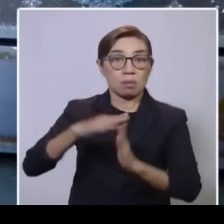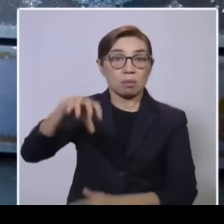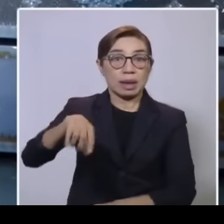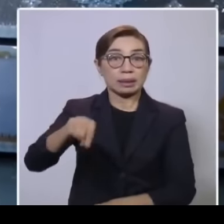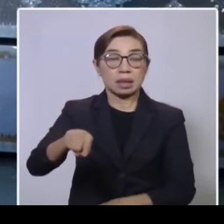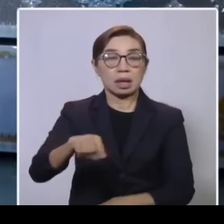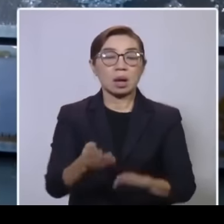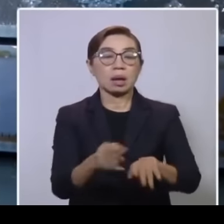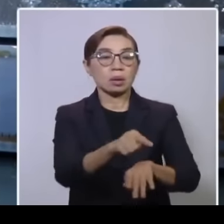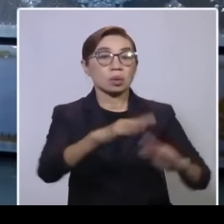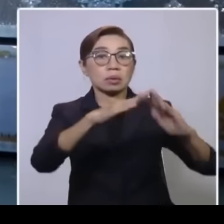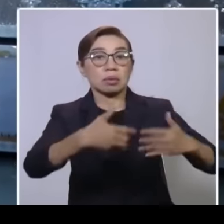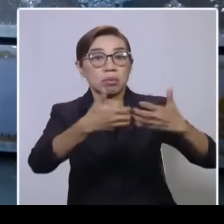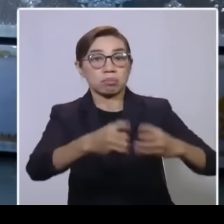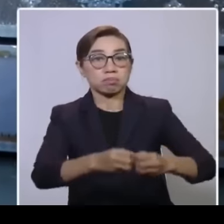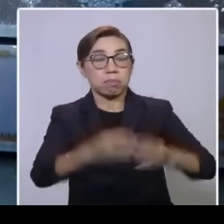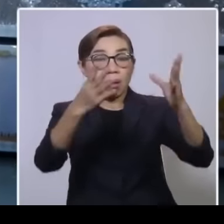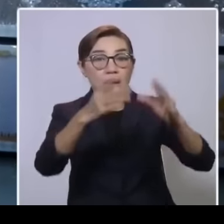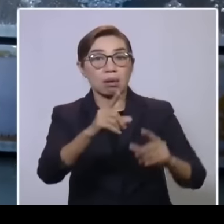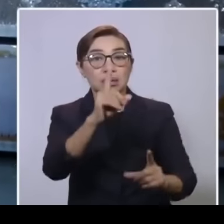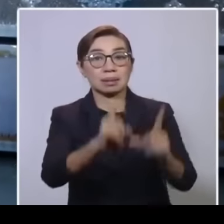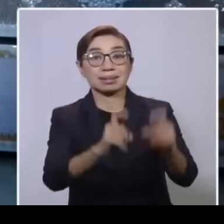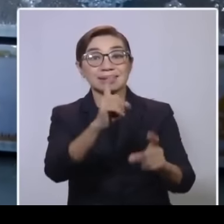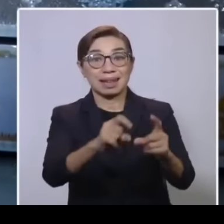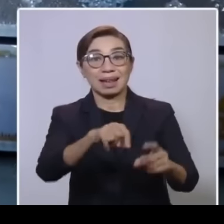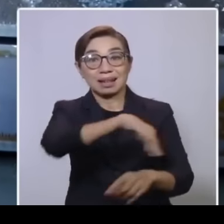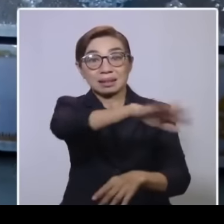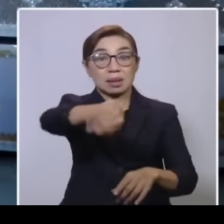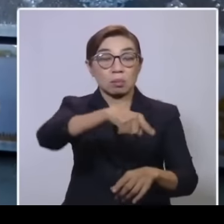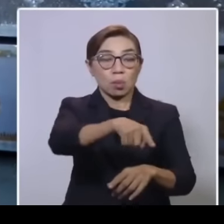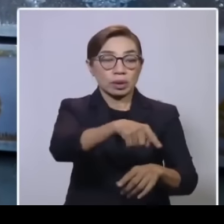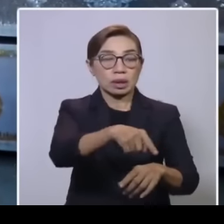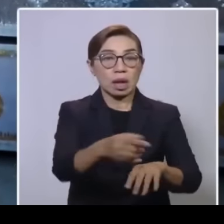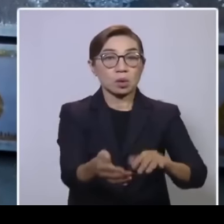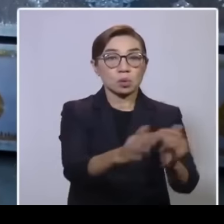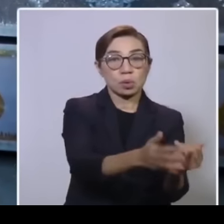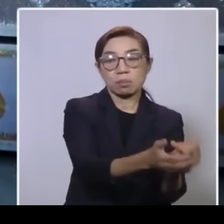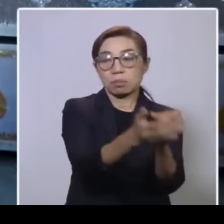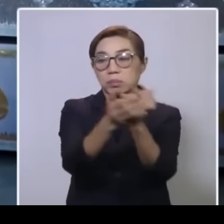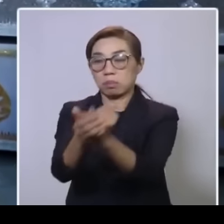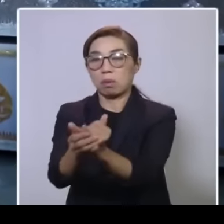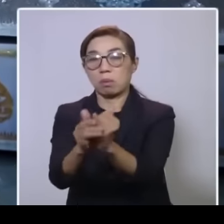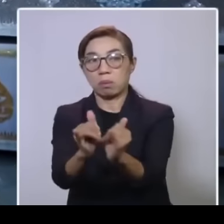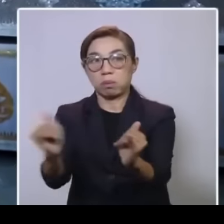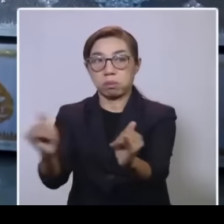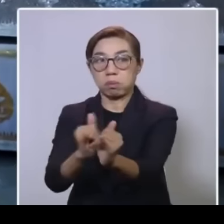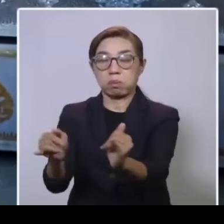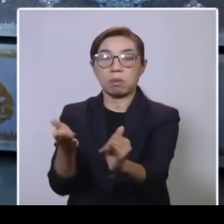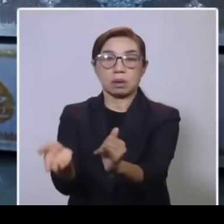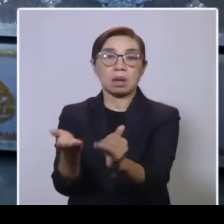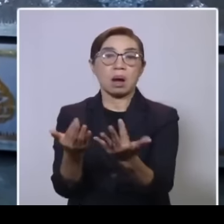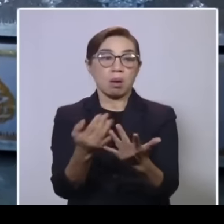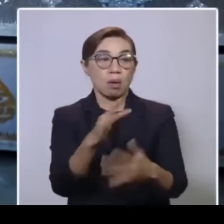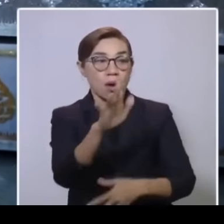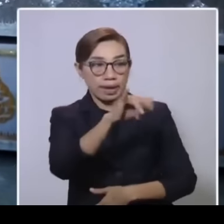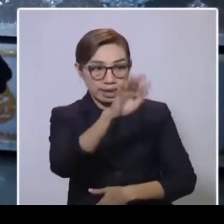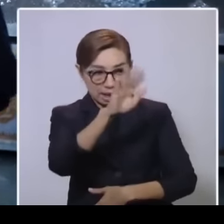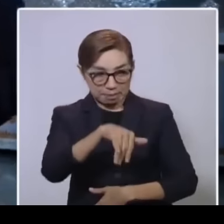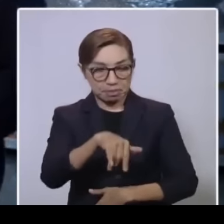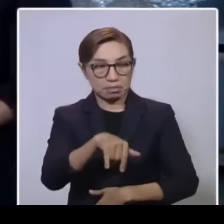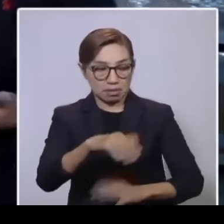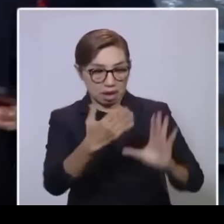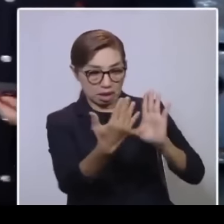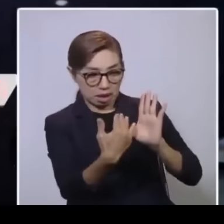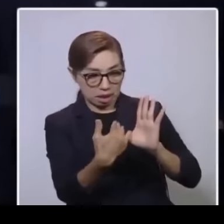ที่นำร่างของผู้เสียชีวิตจากเหตุโรงงานพลุระเบิดนะคะนำมาพักร่างไว้ที่นี่ค่ะเพื่อให้ญาติเข้ามาติดต่อและลง